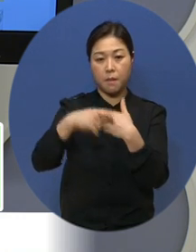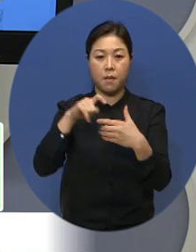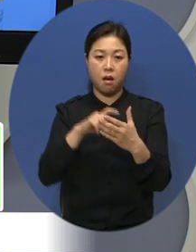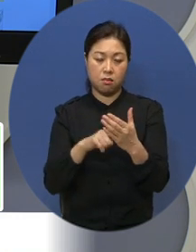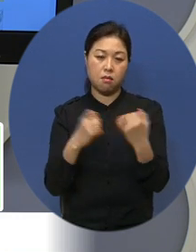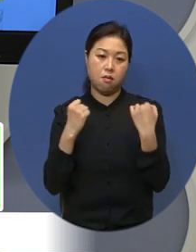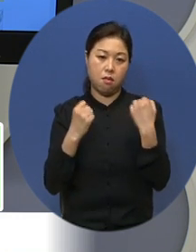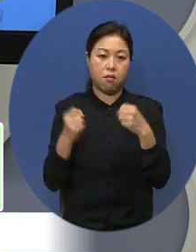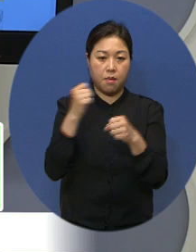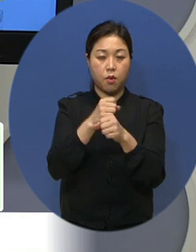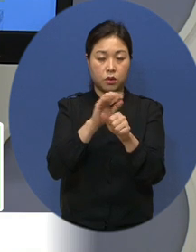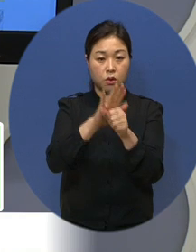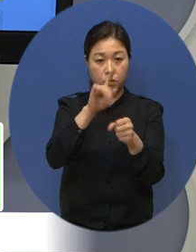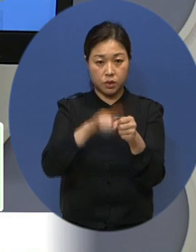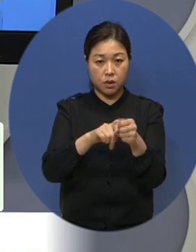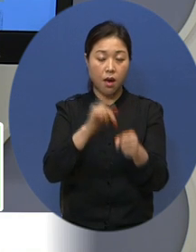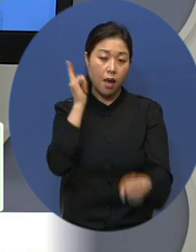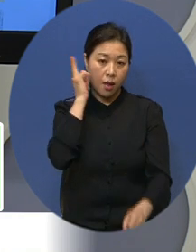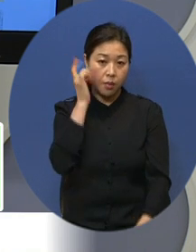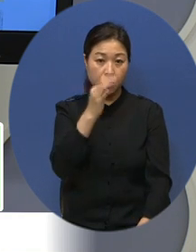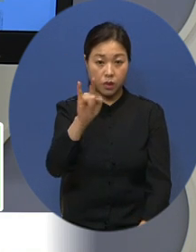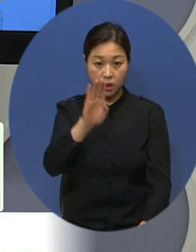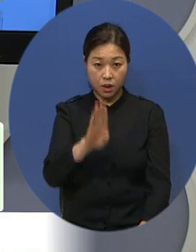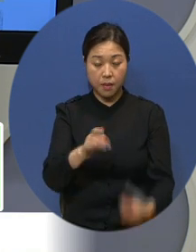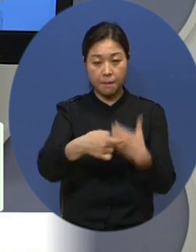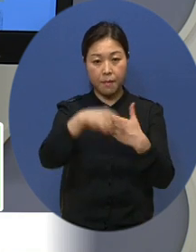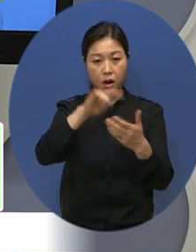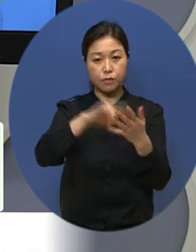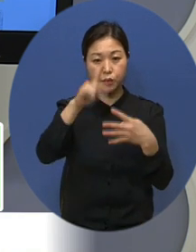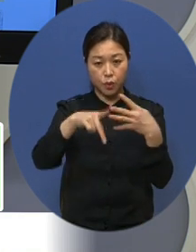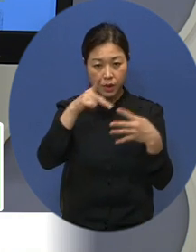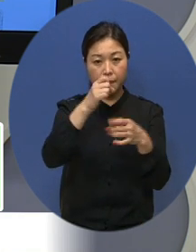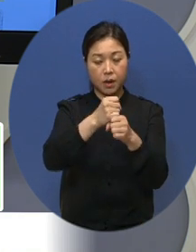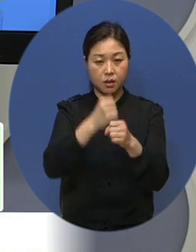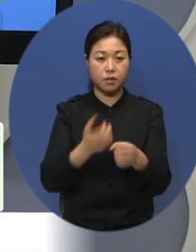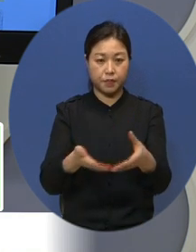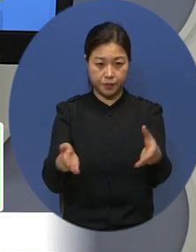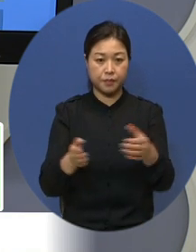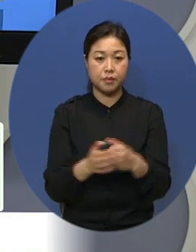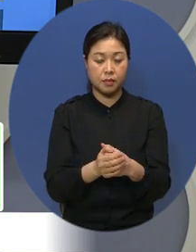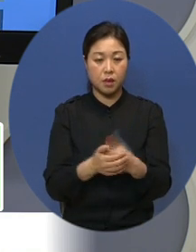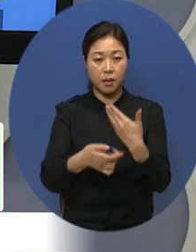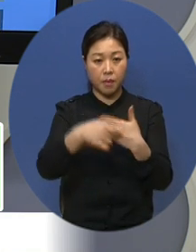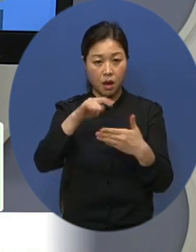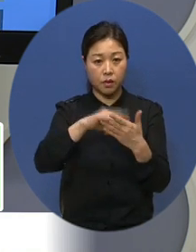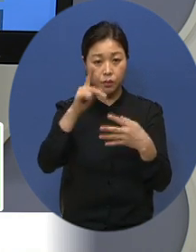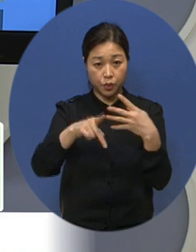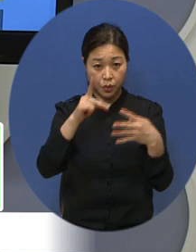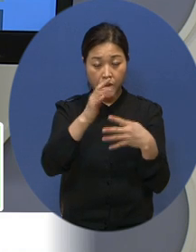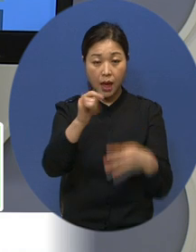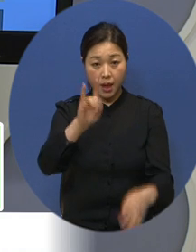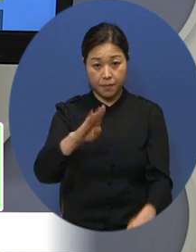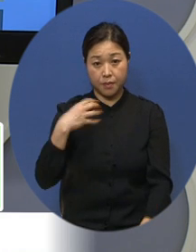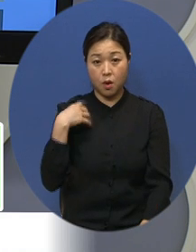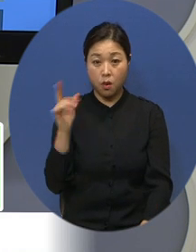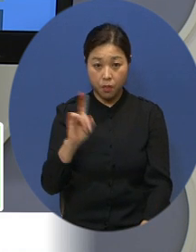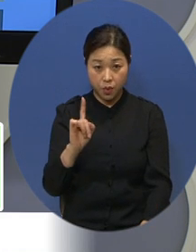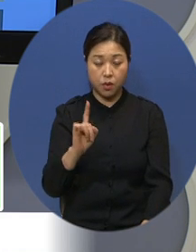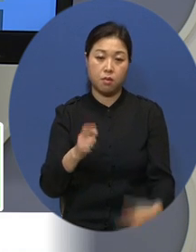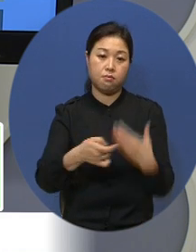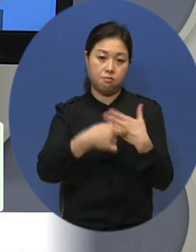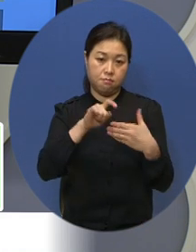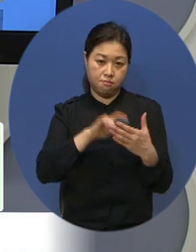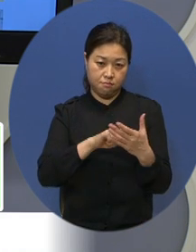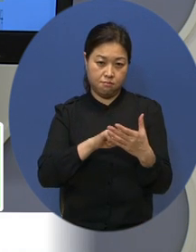지원을 위한 모바일을 마음 프로그램을 개발해 배포합니다 마음 프로그램의 벨 주요 기능은 심리